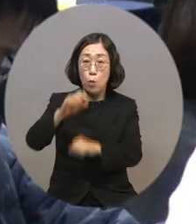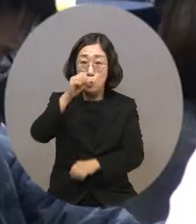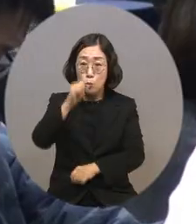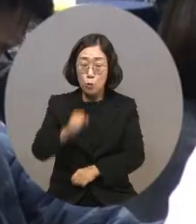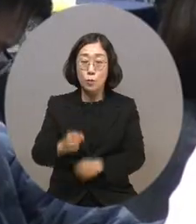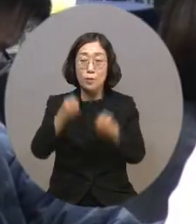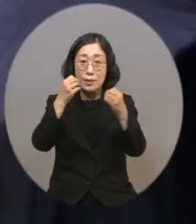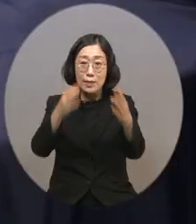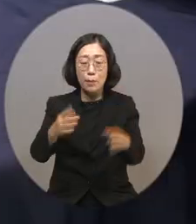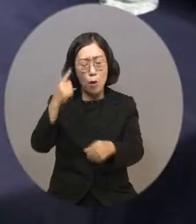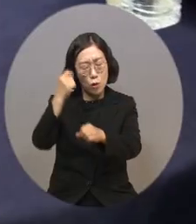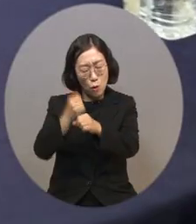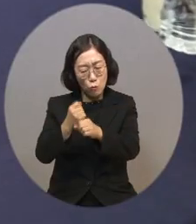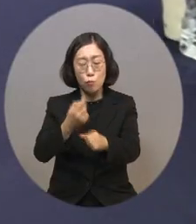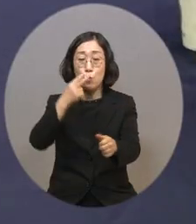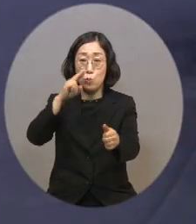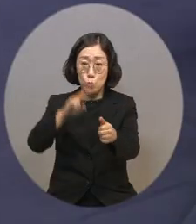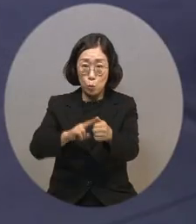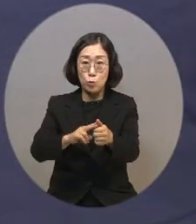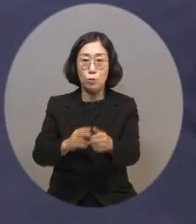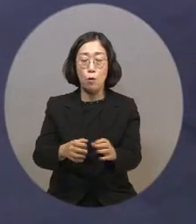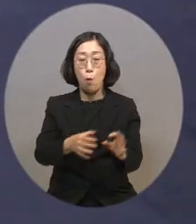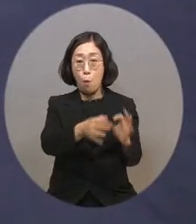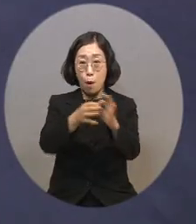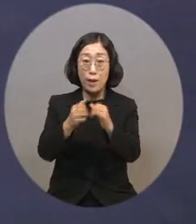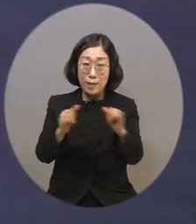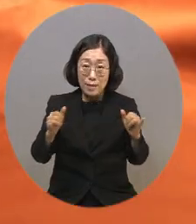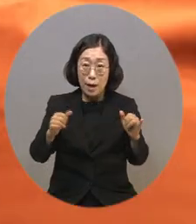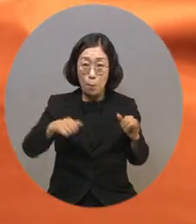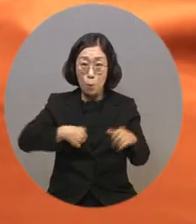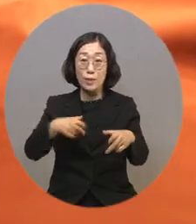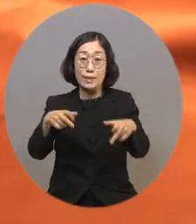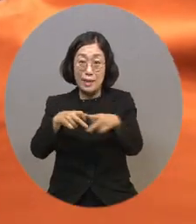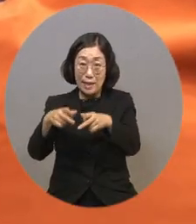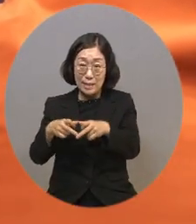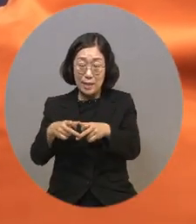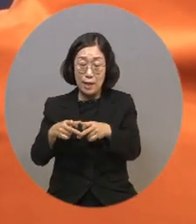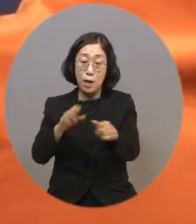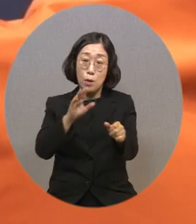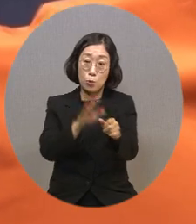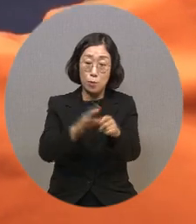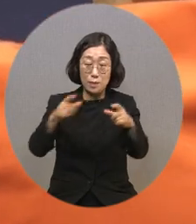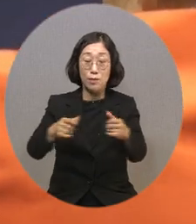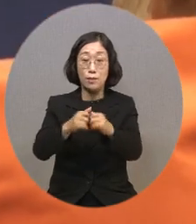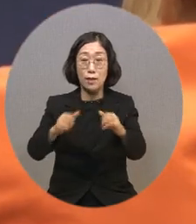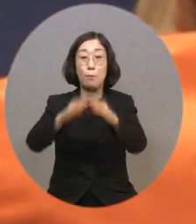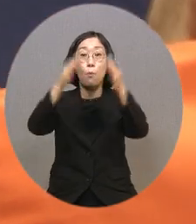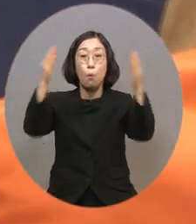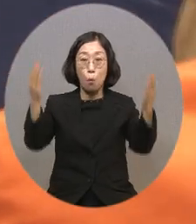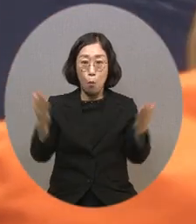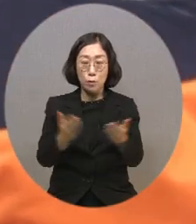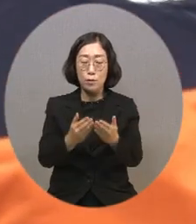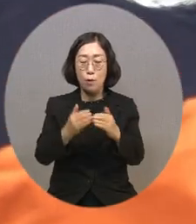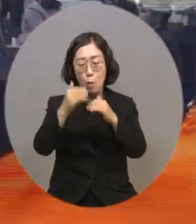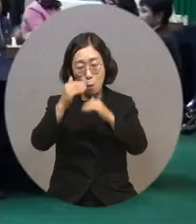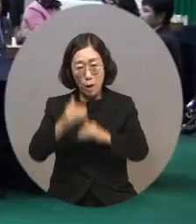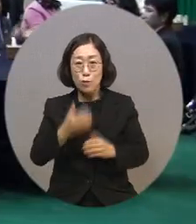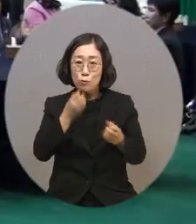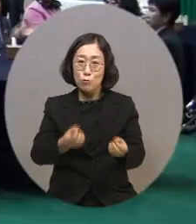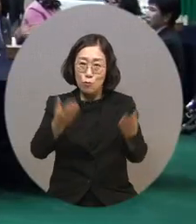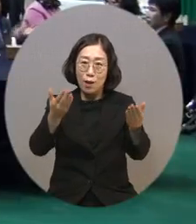종목을 향한 연구와 도전, 관계자도 당사자도 지원하는 시민들도 함께 그 과정을